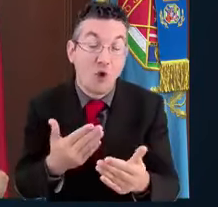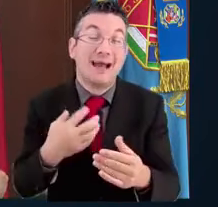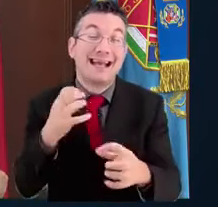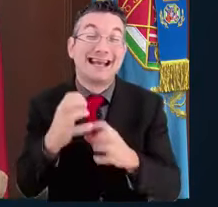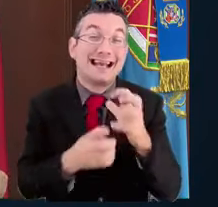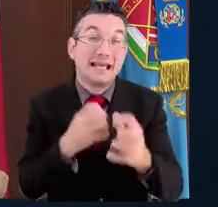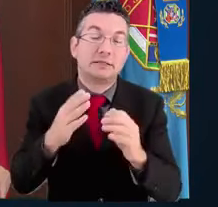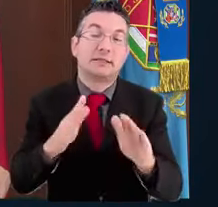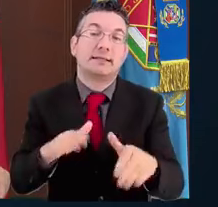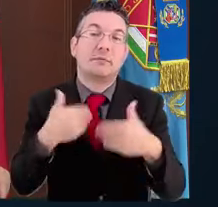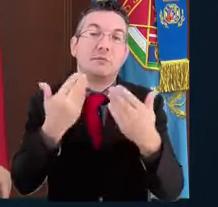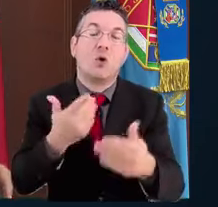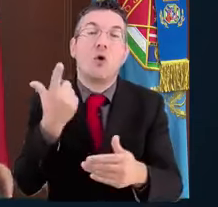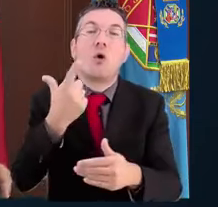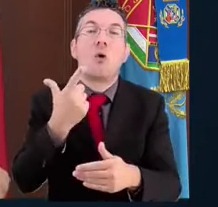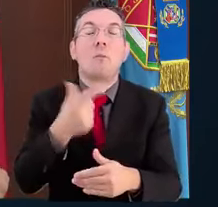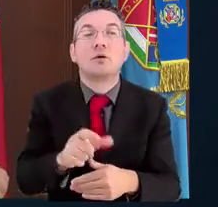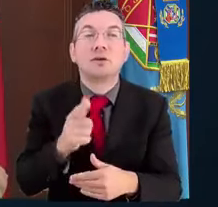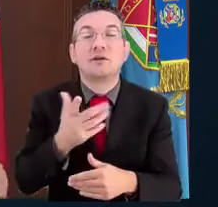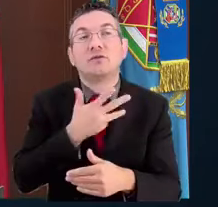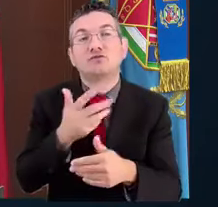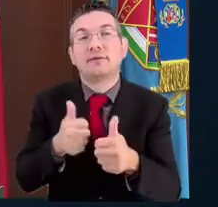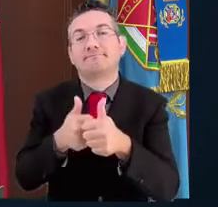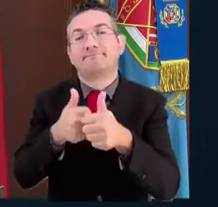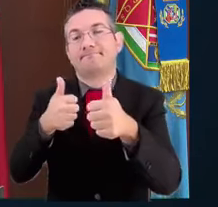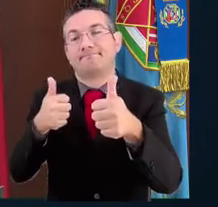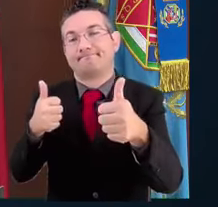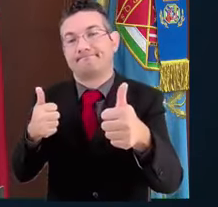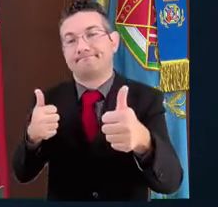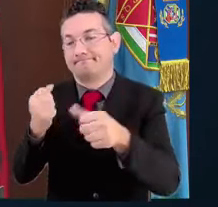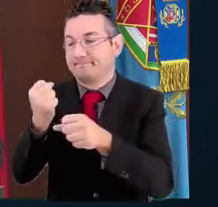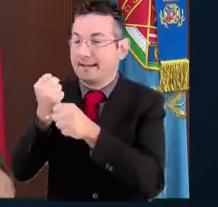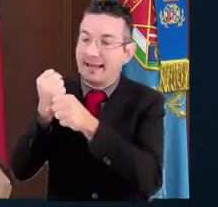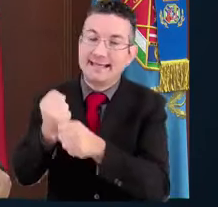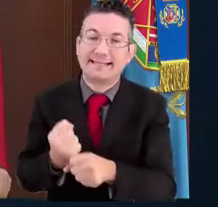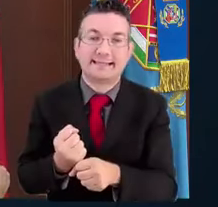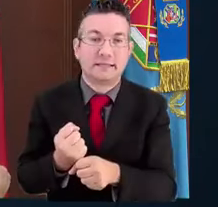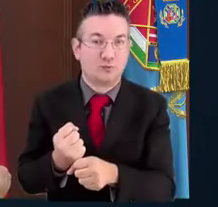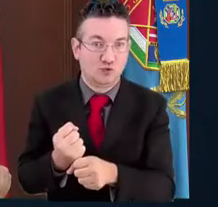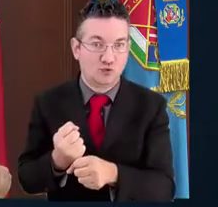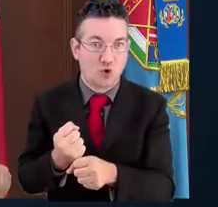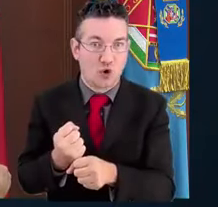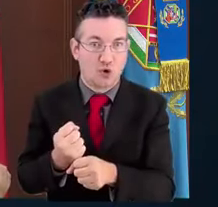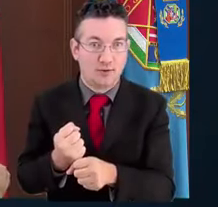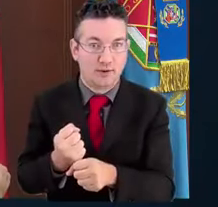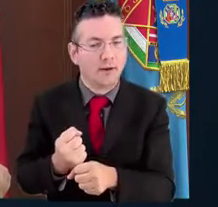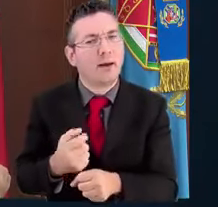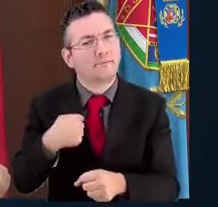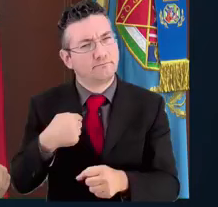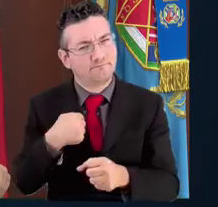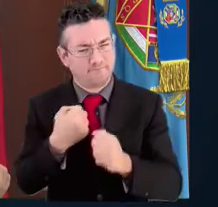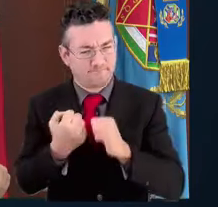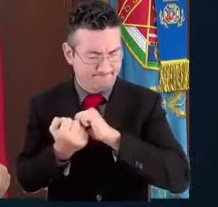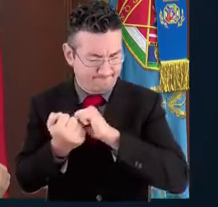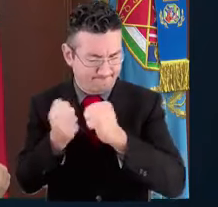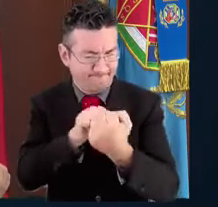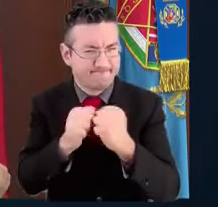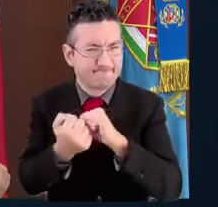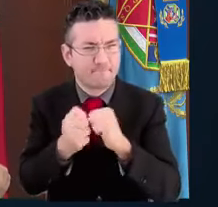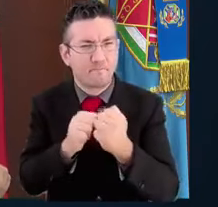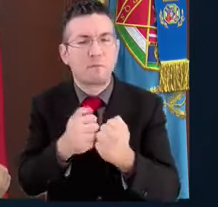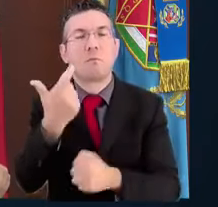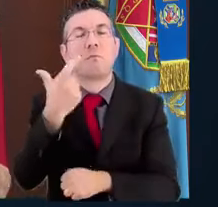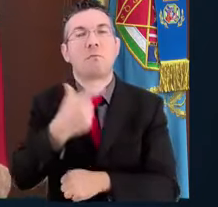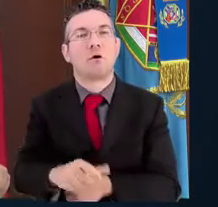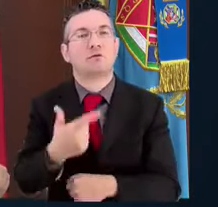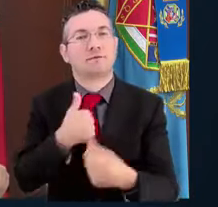e questo è vero è una battaglia che io faccio come ha detto tommaso nelle molteplici cariche che rivesto sempre però